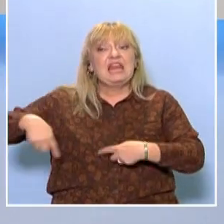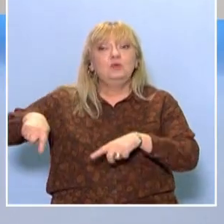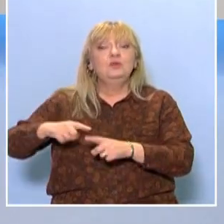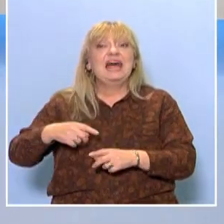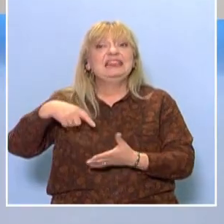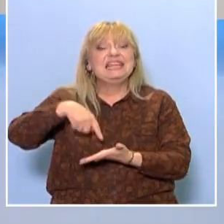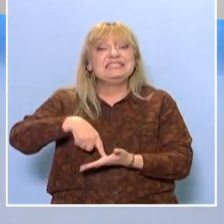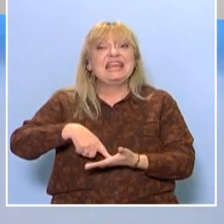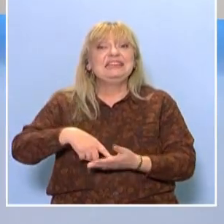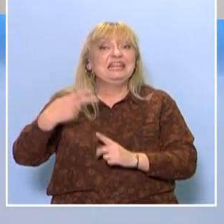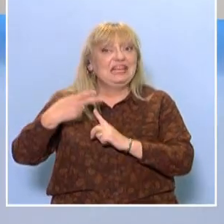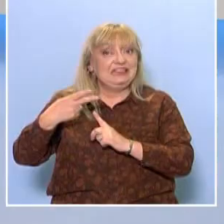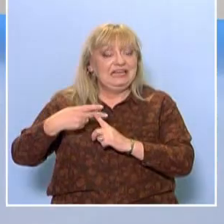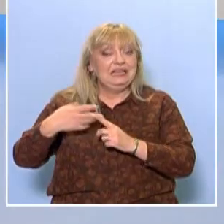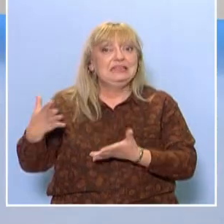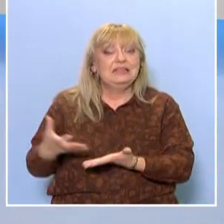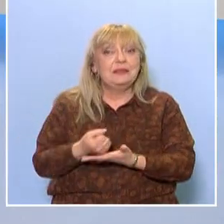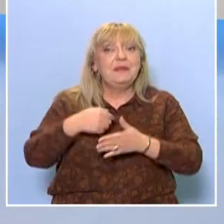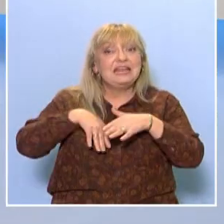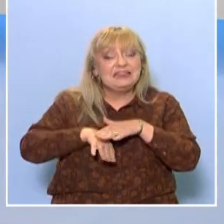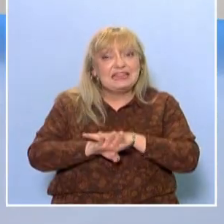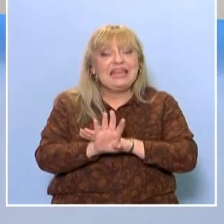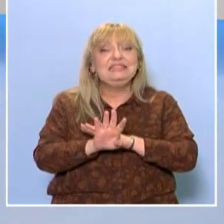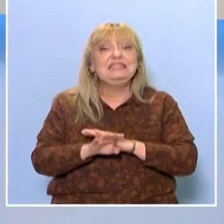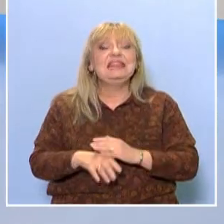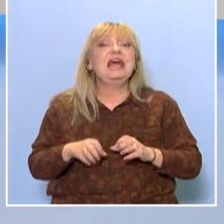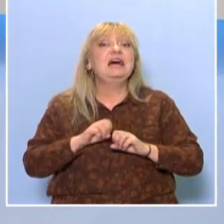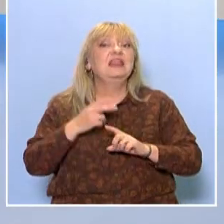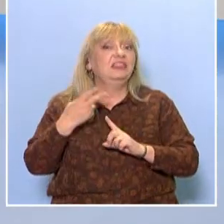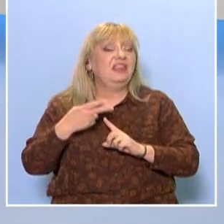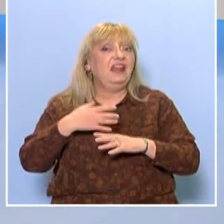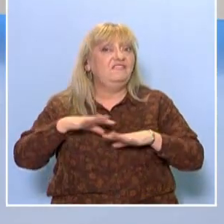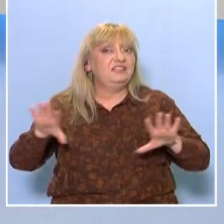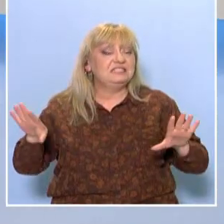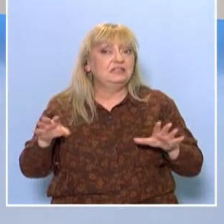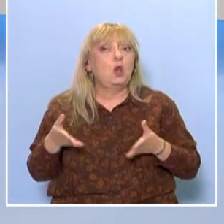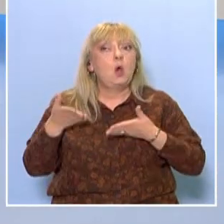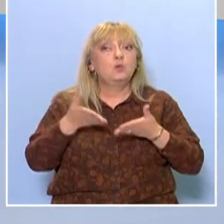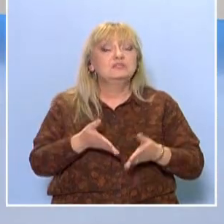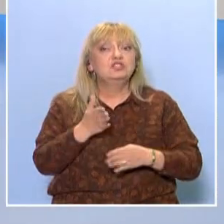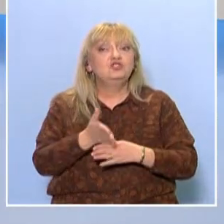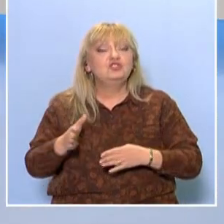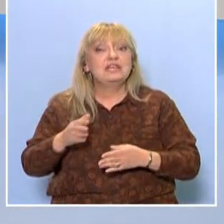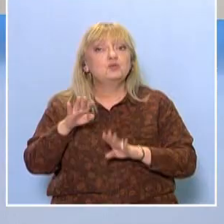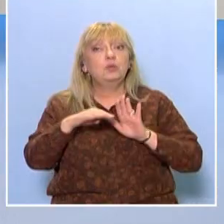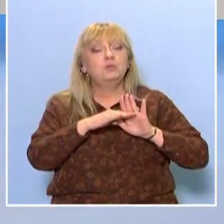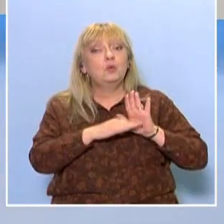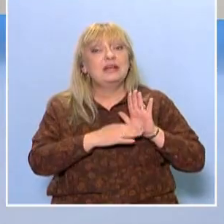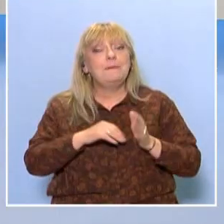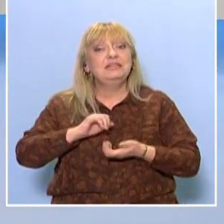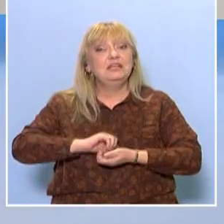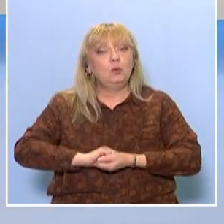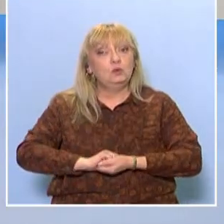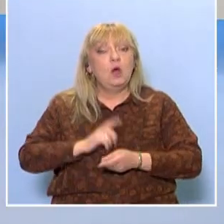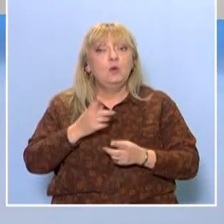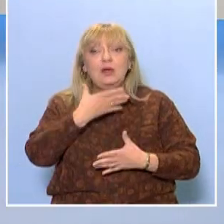БНТ, за да открият тайните на медийния свят. Гостуването беше част от програмата на клуба, която запознава